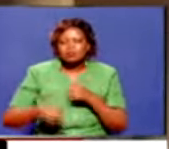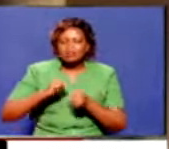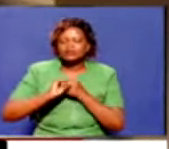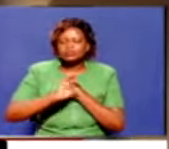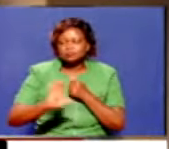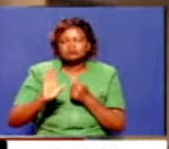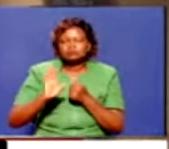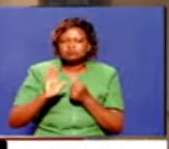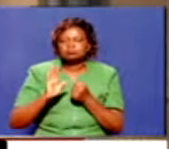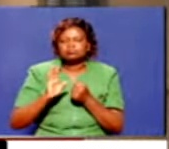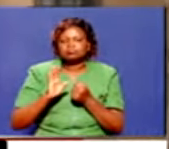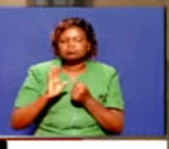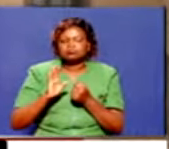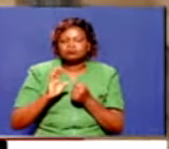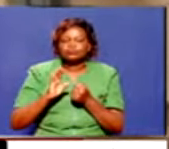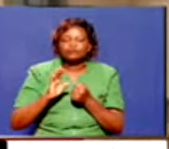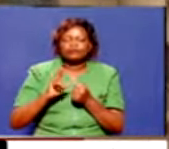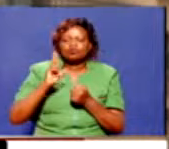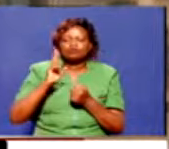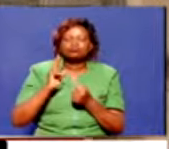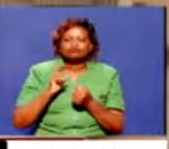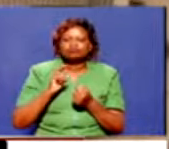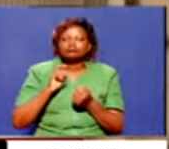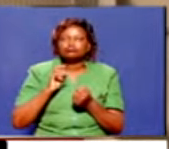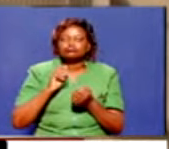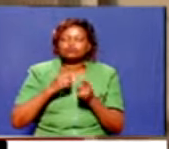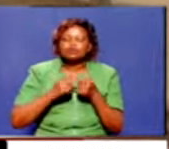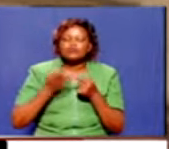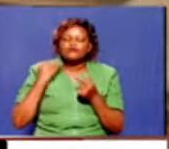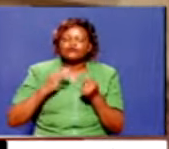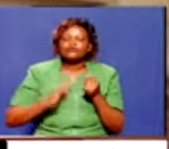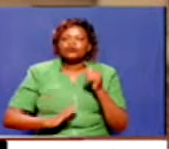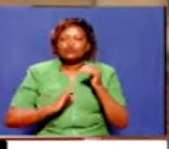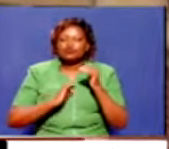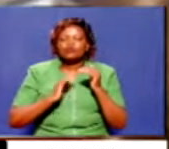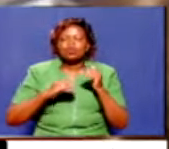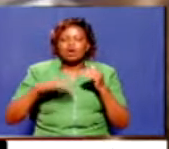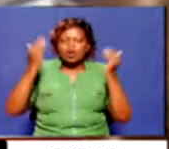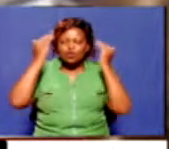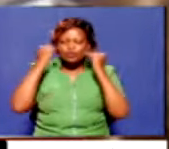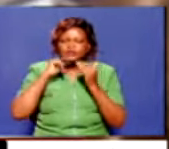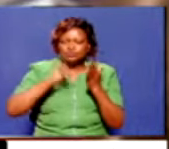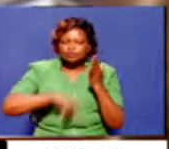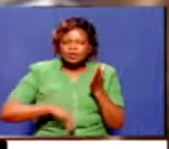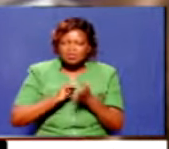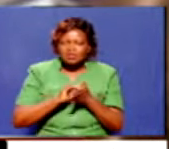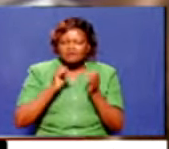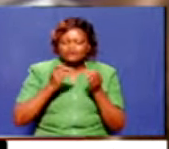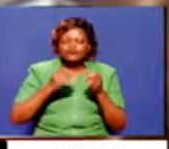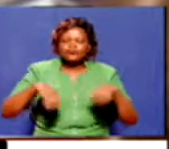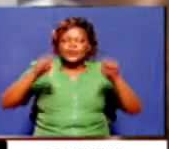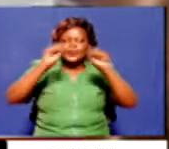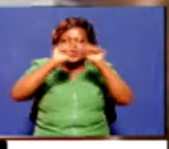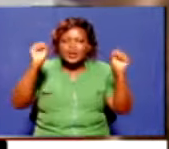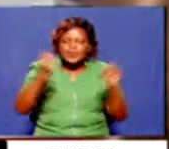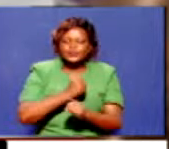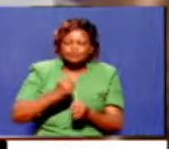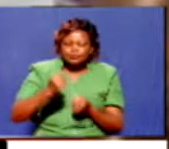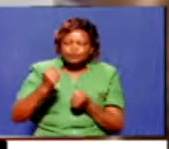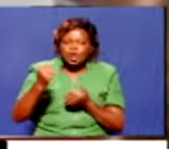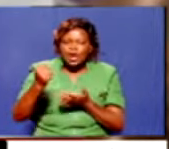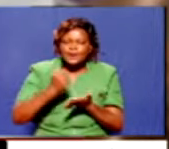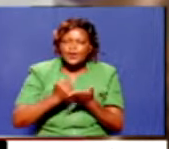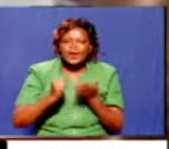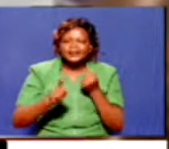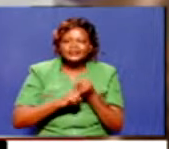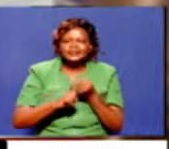rais. Hapo awali mahakama kuu ilikuwa imetoa maagizo kuwa iwapo rais angekosa kuwateua majaji hao sita